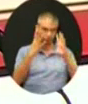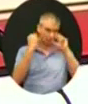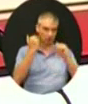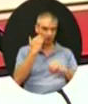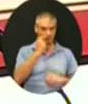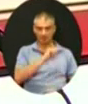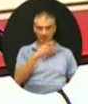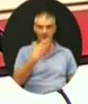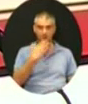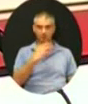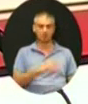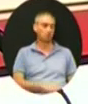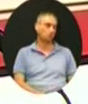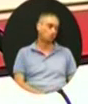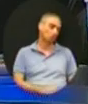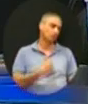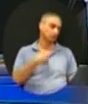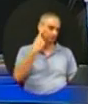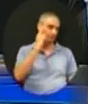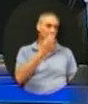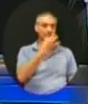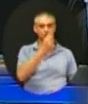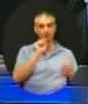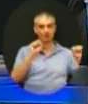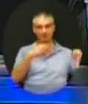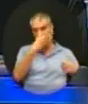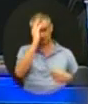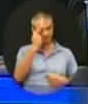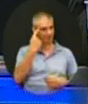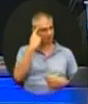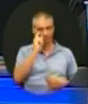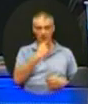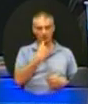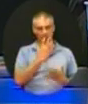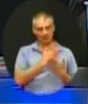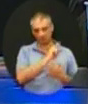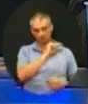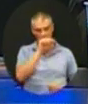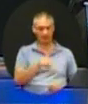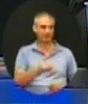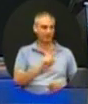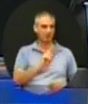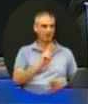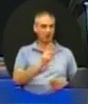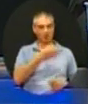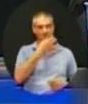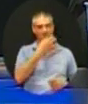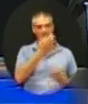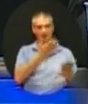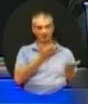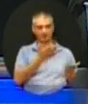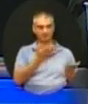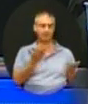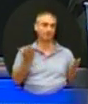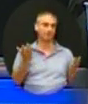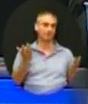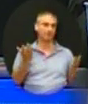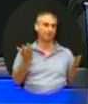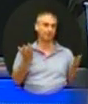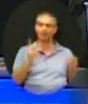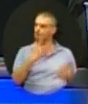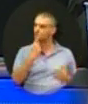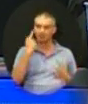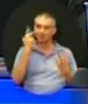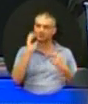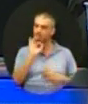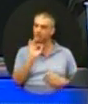האמריקנית לירושלים אני מניח שצריך לשאול ע זה את הנשיא ואני מניח שהוא לא יגלה עד שלא יגיע לפה ולא הנם את הנאום שלו אני מה